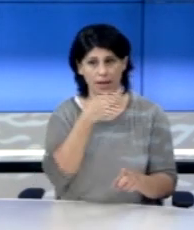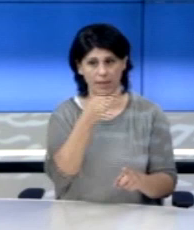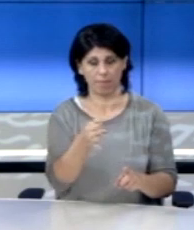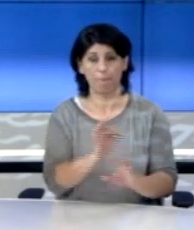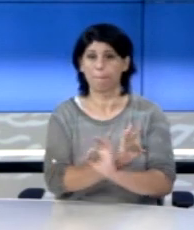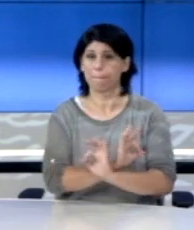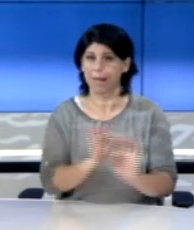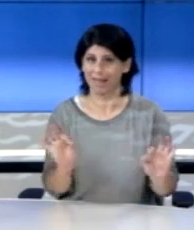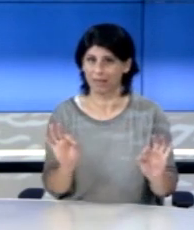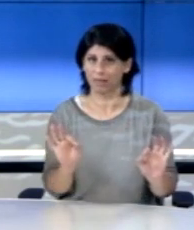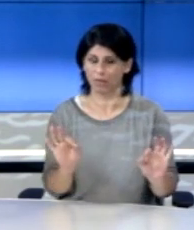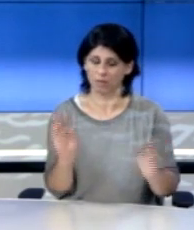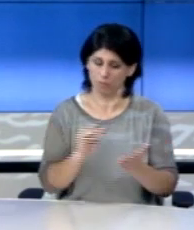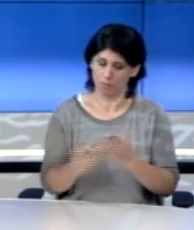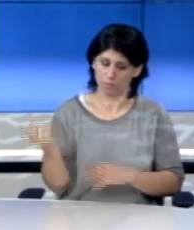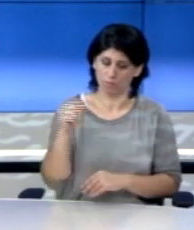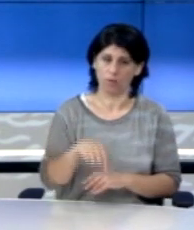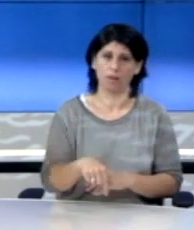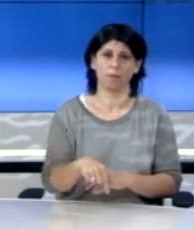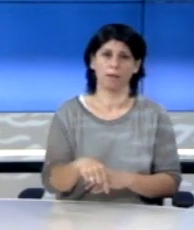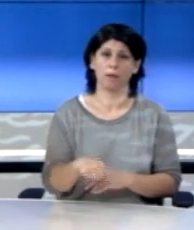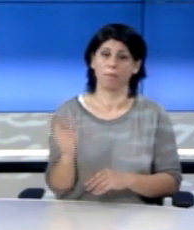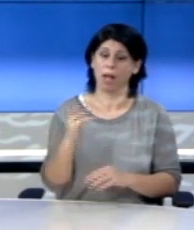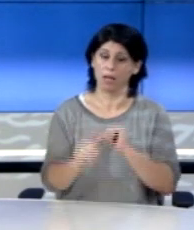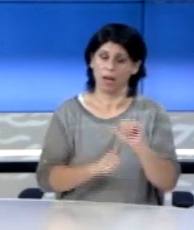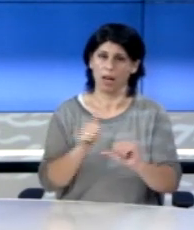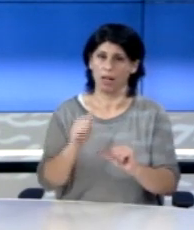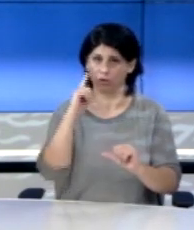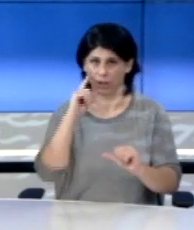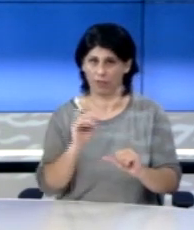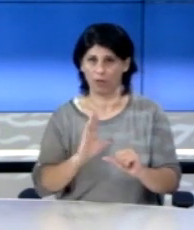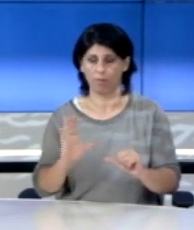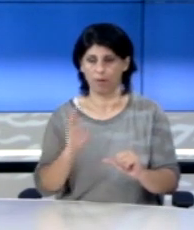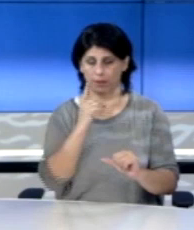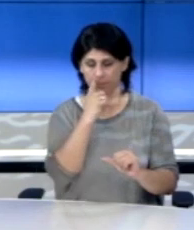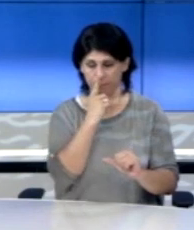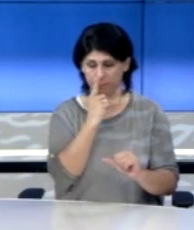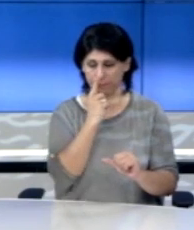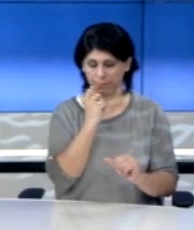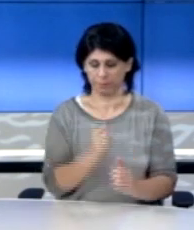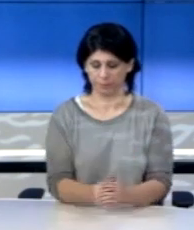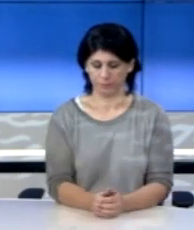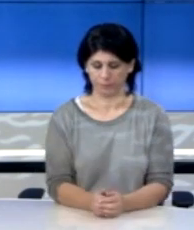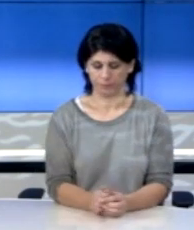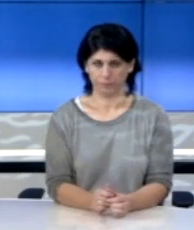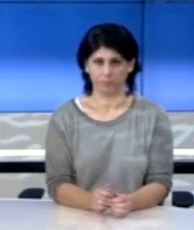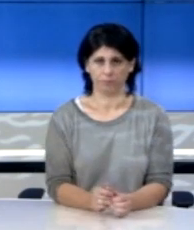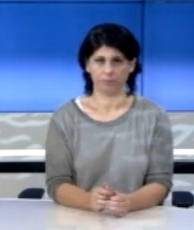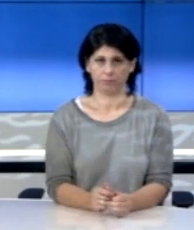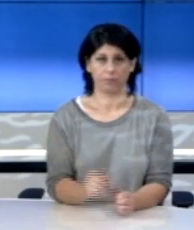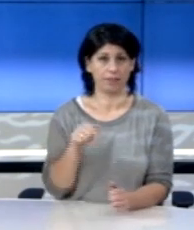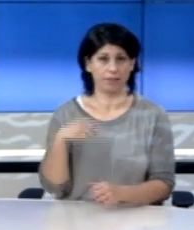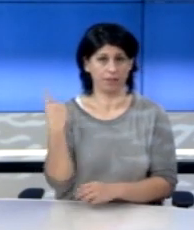την ετοιμότητά μας να επανέλθουμε εάν αλλάξουν τα δεδομένα αυτά. Και ενώ μέσα σε αυτές ακριβώς